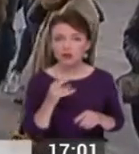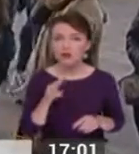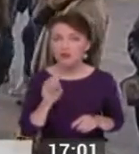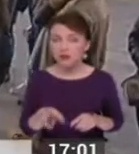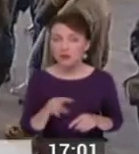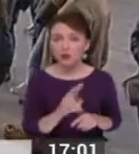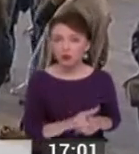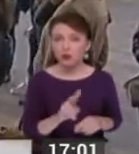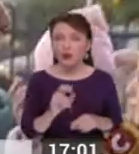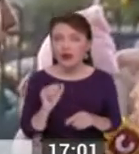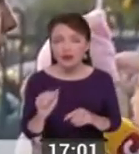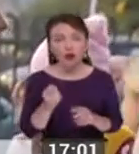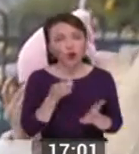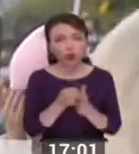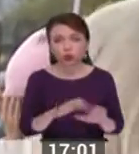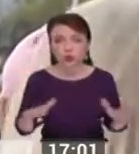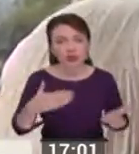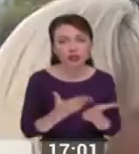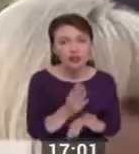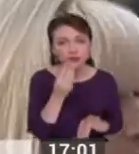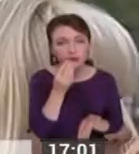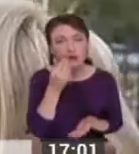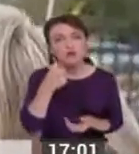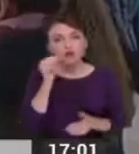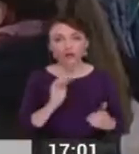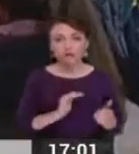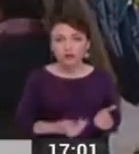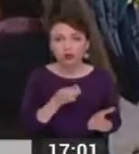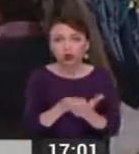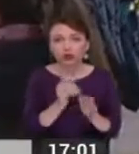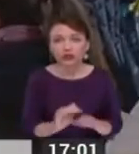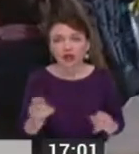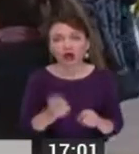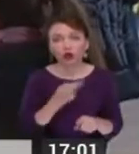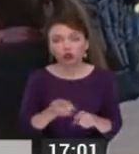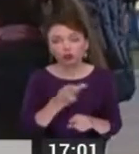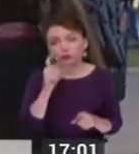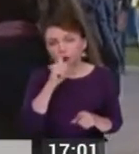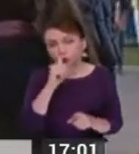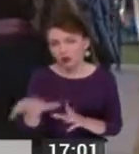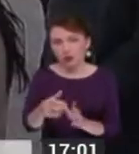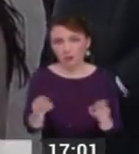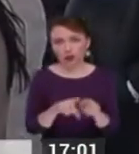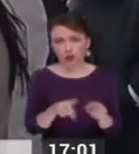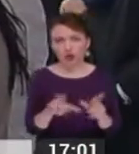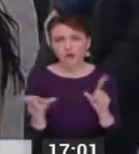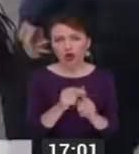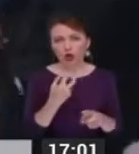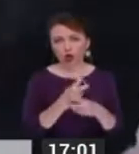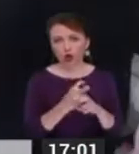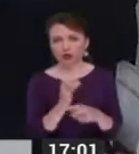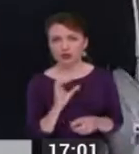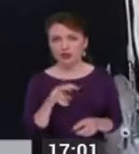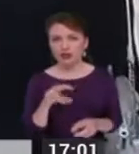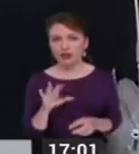годують дітей неякісними харчами. Мовляв, вчора фірма нагодувала дітей картоплею з помійниці та ще й зі сливовими